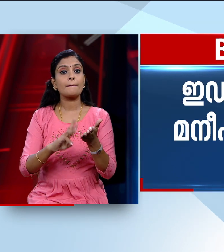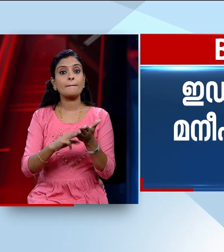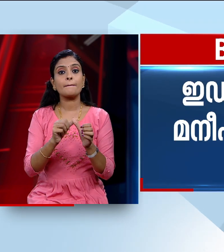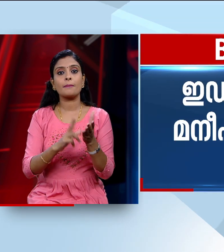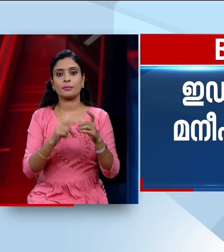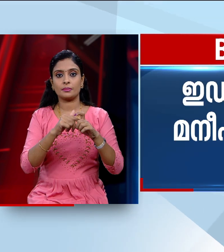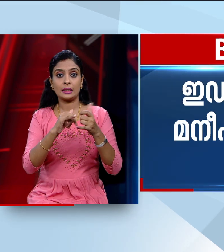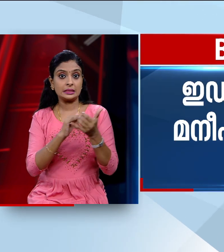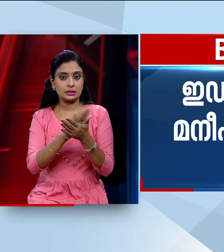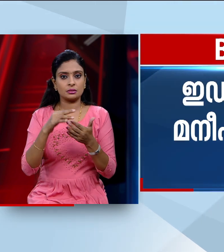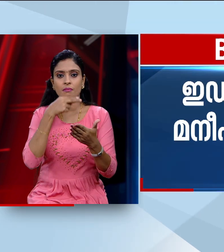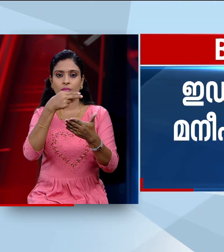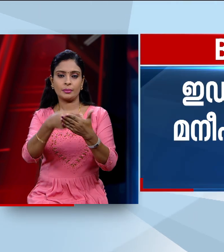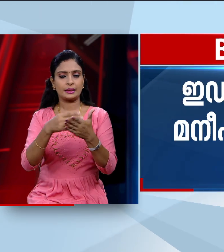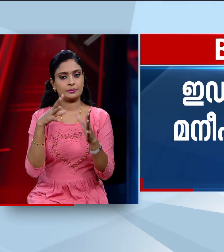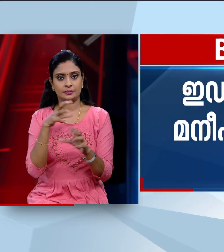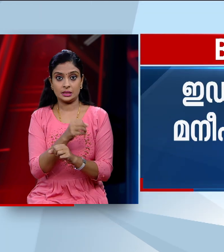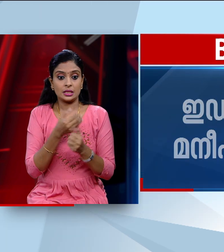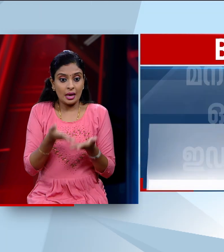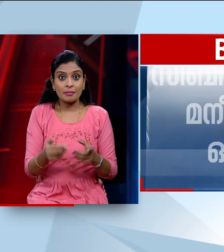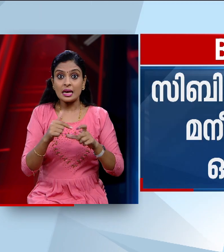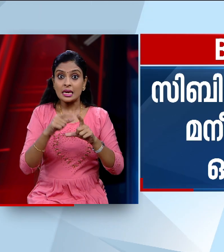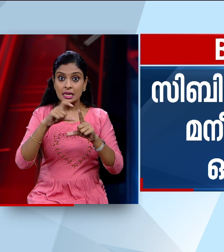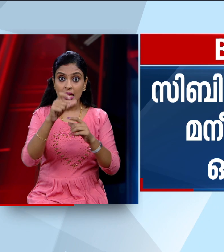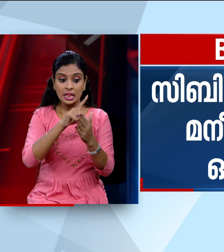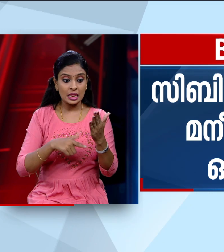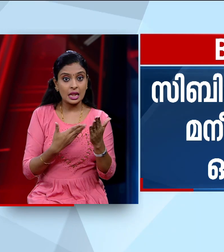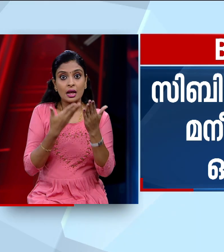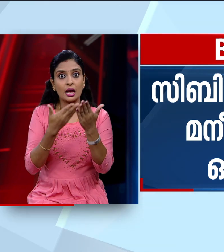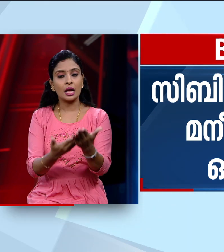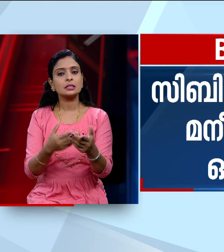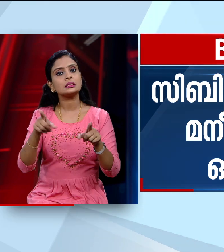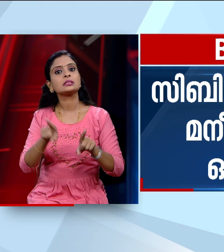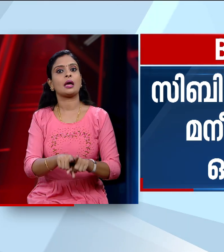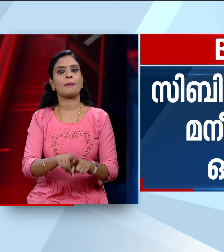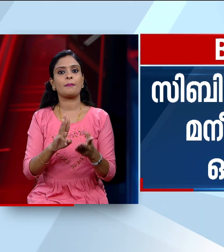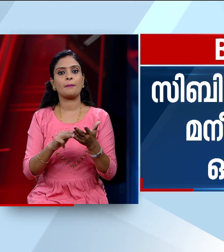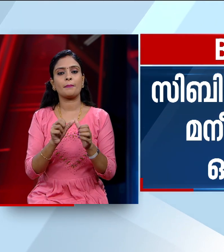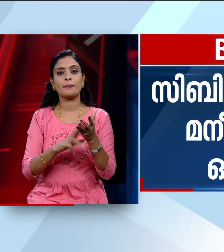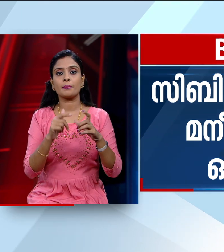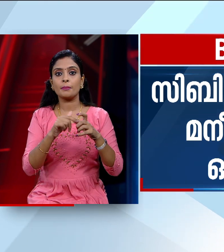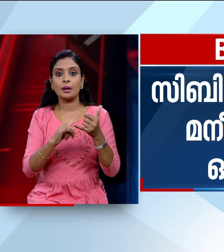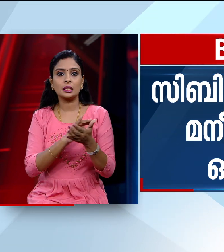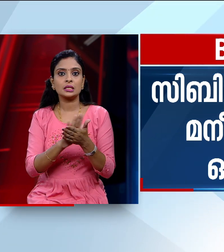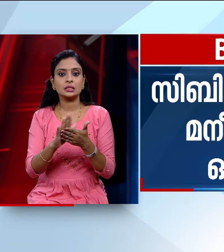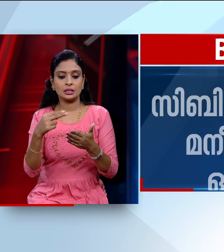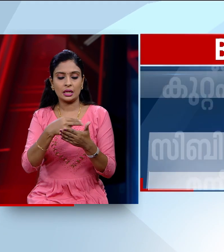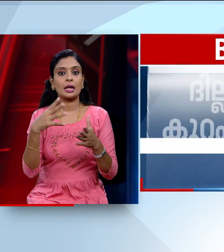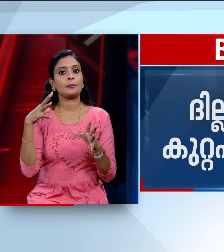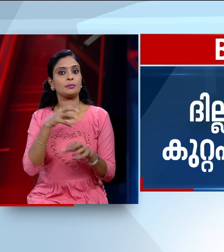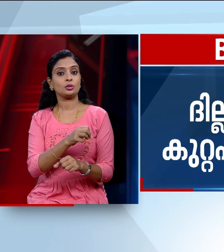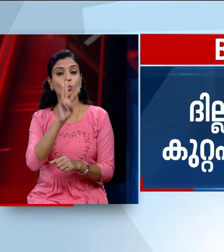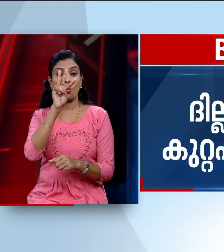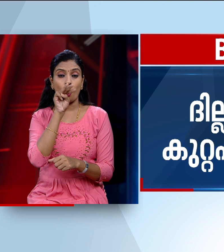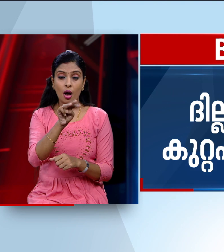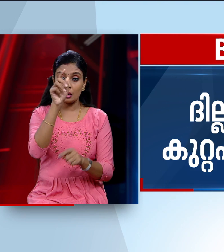ചാർജ്ഷീറ്റിൽ മനീഷ് സിസോദിയയുടെ പേരുണ്ടായിരുന്നില്ല. ഇപ്പോൾ ഇഡി സമർപ്പിച്ച കുറ്റപത്രത്തിലും ഇത് തന്നെയാണ് കാണുന്നത്. 3000 പേരുള്ള കുറ്റപത്രമാണ് ഇഡി റോസ് അവന്യൂ കോടതിയിൽ സമർപ്പിച്ചത്.